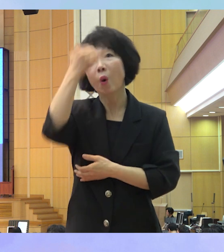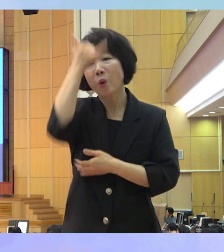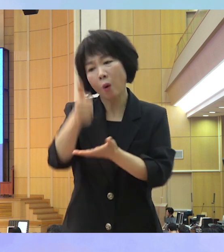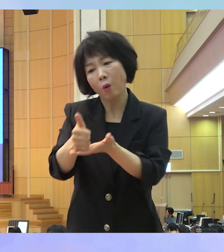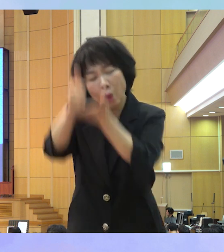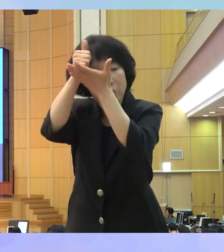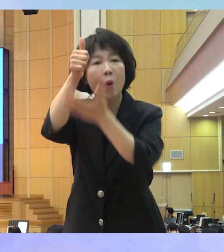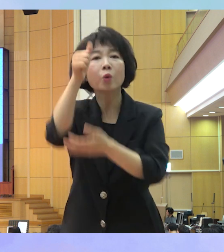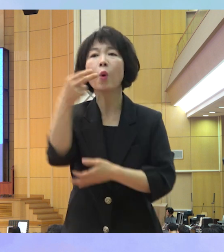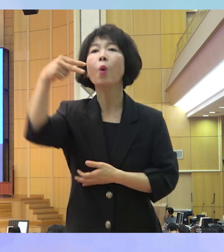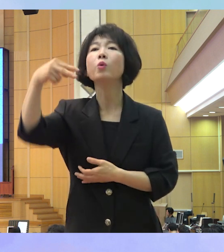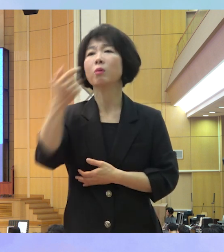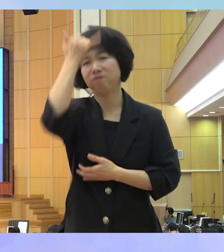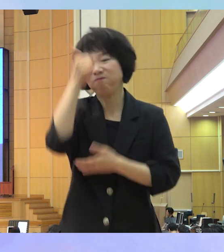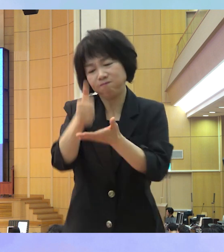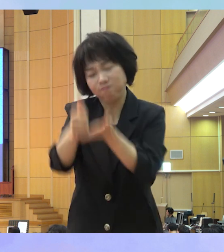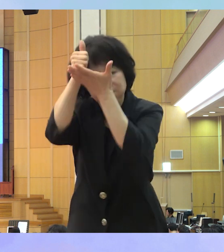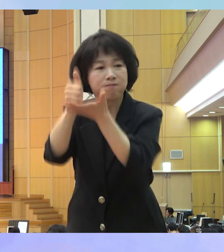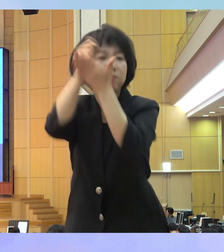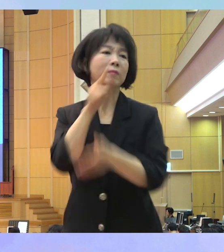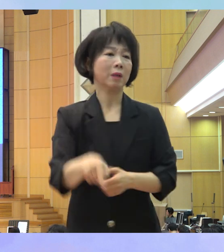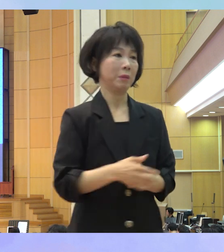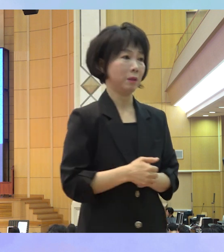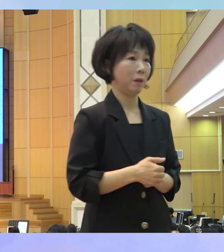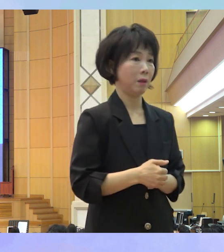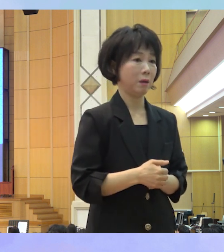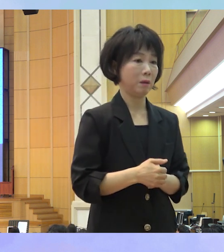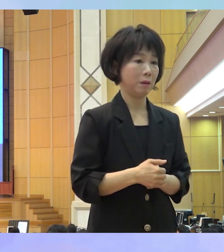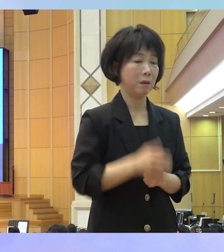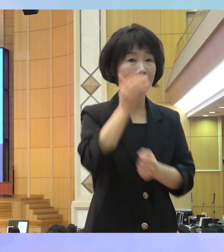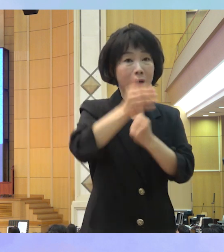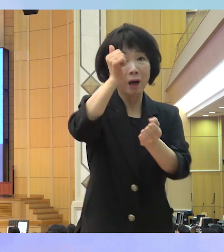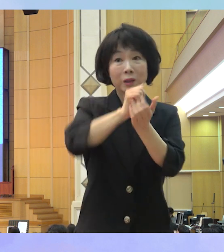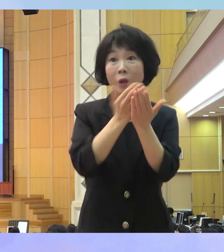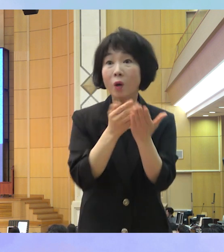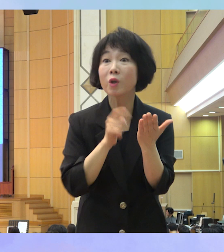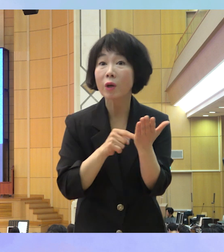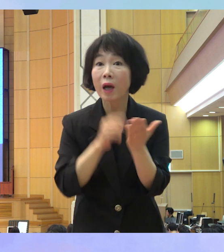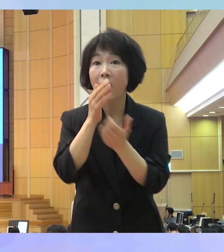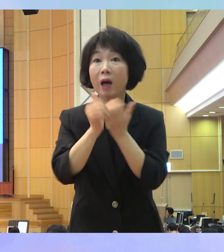있거든요. 그럼 오늘 성경적으로예요. 성경적으로